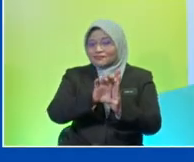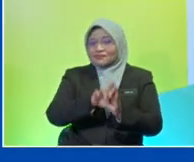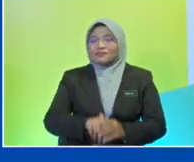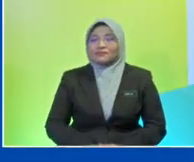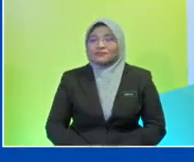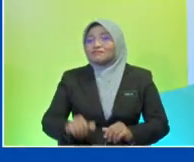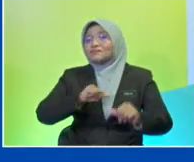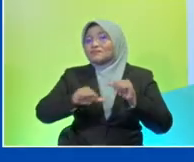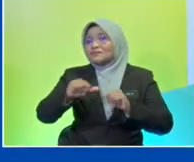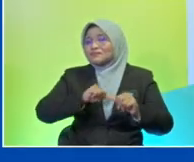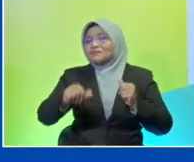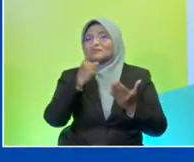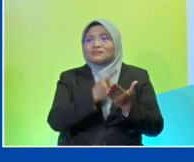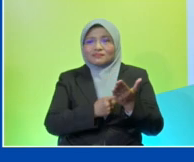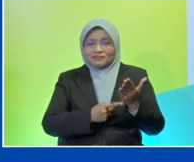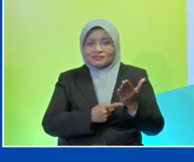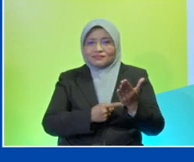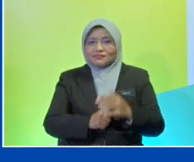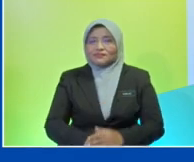Nisa pun